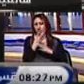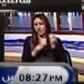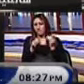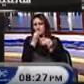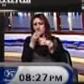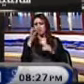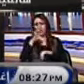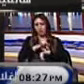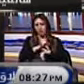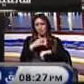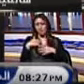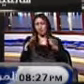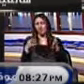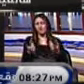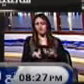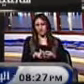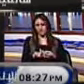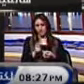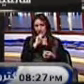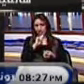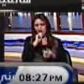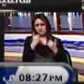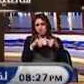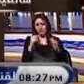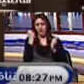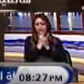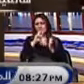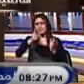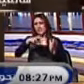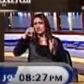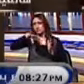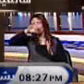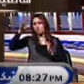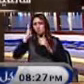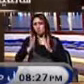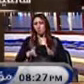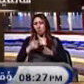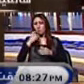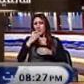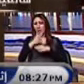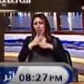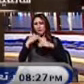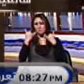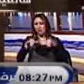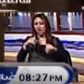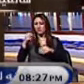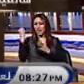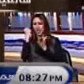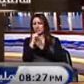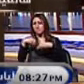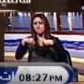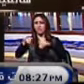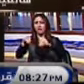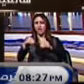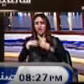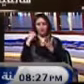يخش المستشفى. حضرتك انا ممكن اقول لحضرتك على حاجه بسيطه، ان احنا كمواطنين بنستهلك اللحوم، في منا كتير